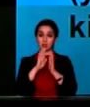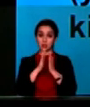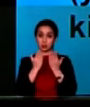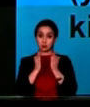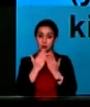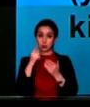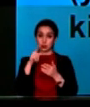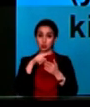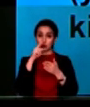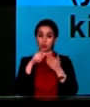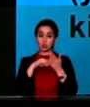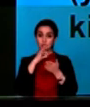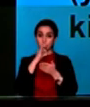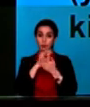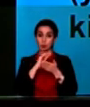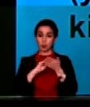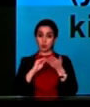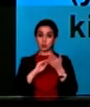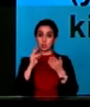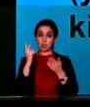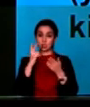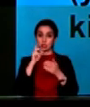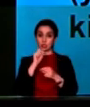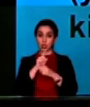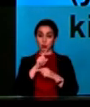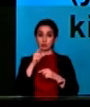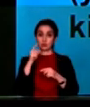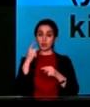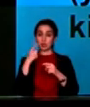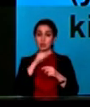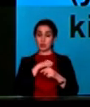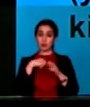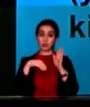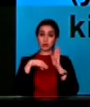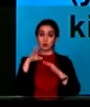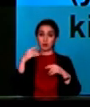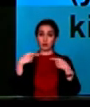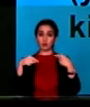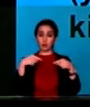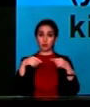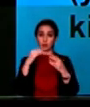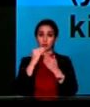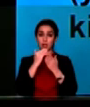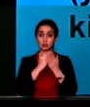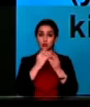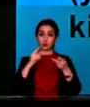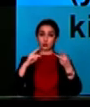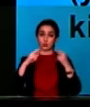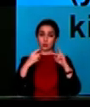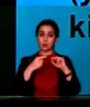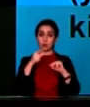125-sahifasidagi savollarga javob yozing. Ikkinchi topshirig'imiz esa eng yaxshi futbolchi dasturini shunday